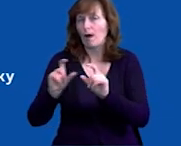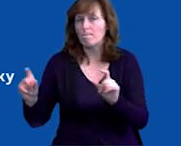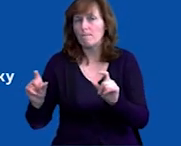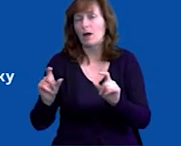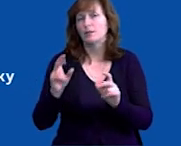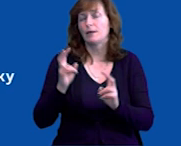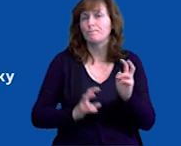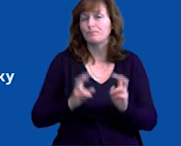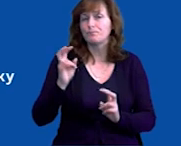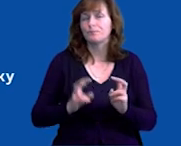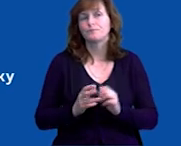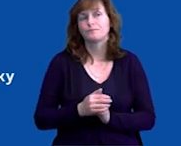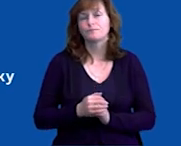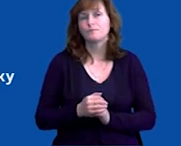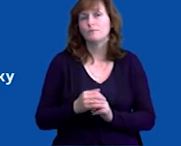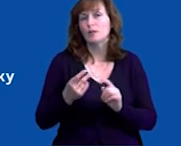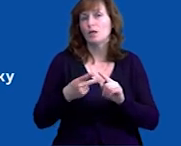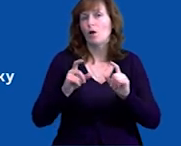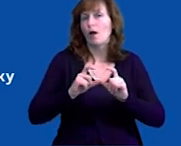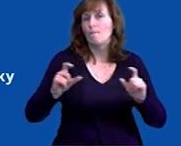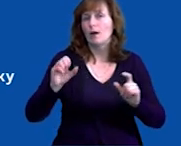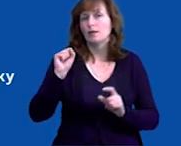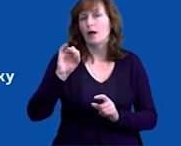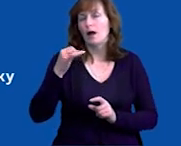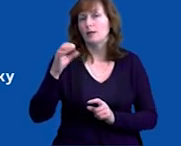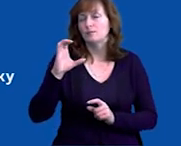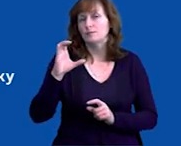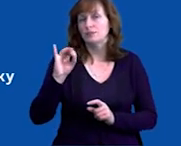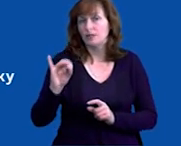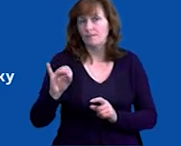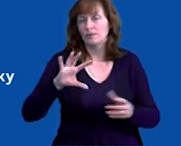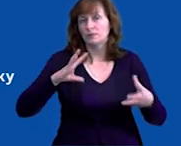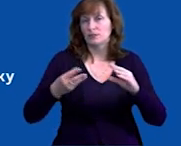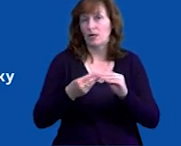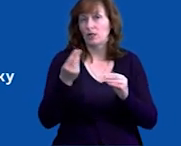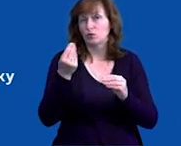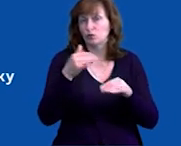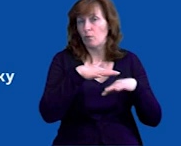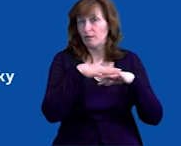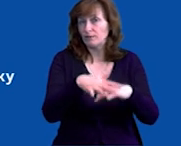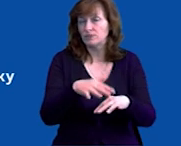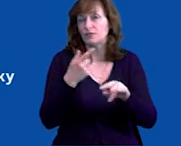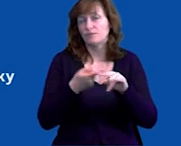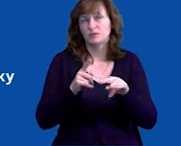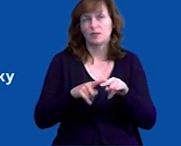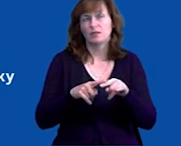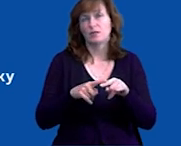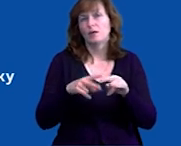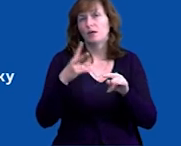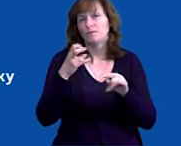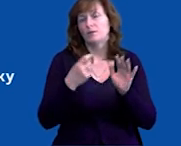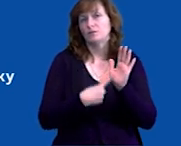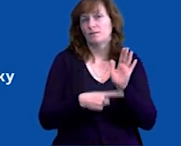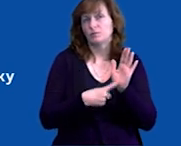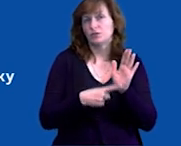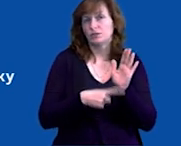це BNP Investment, і друга – це компанія IFC. Загальна сума інвестицій сьогодні, яка йдеться, це